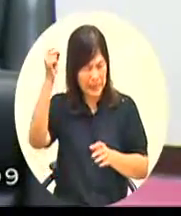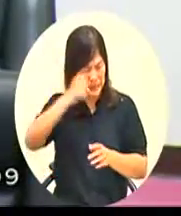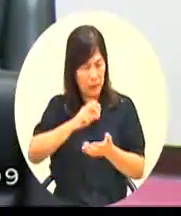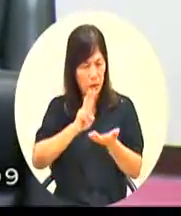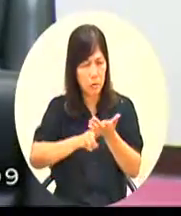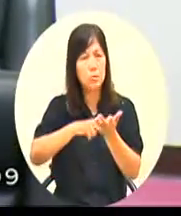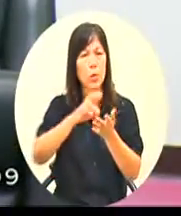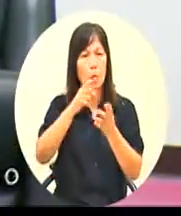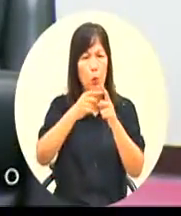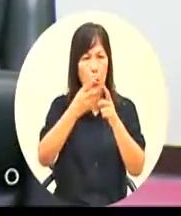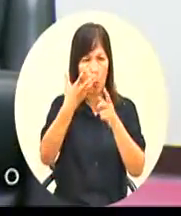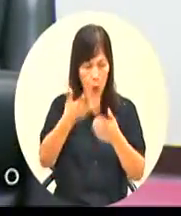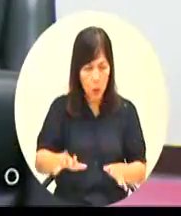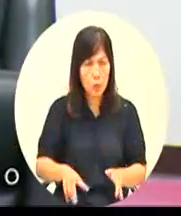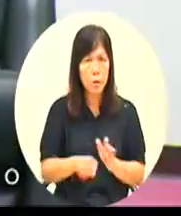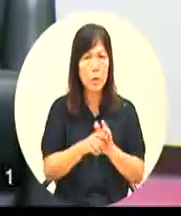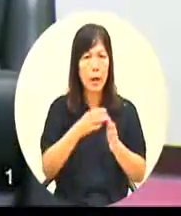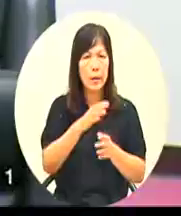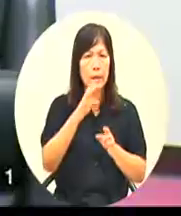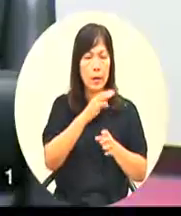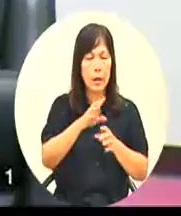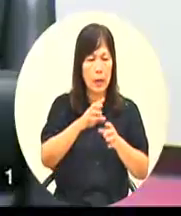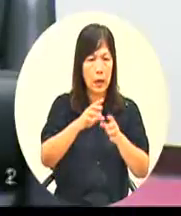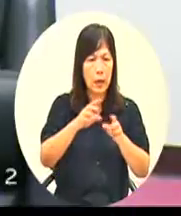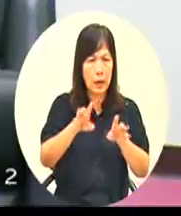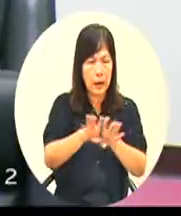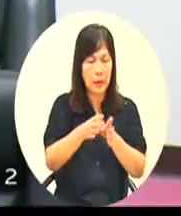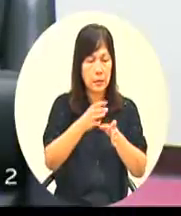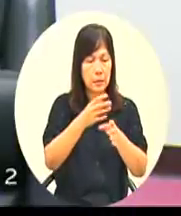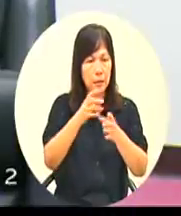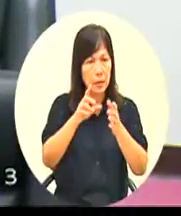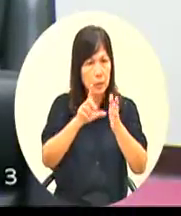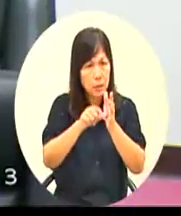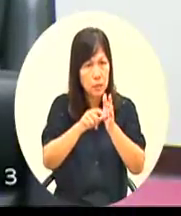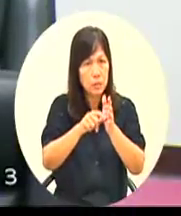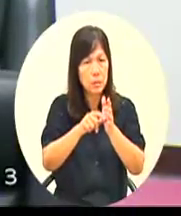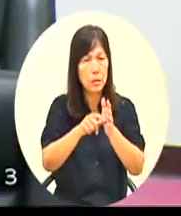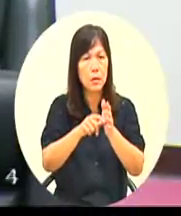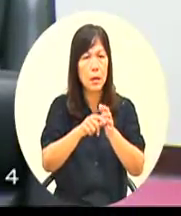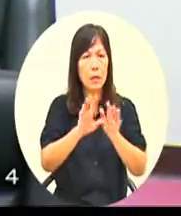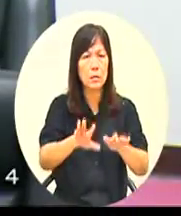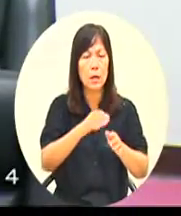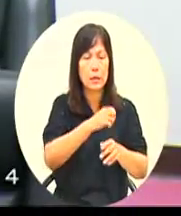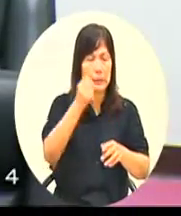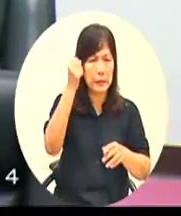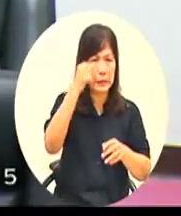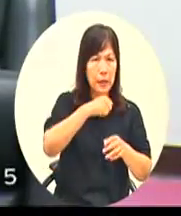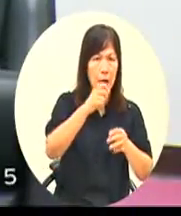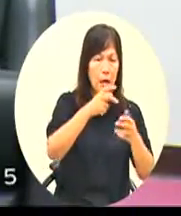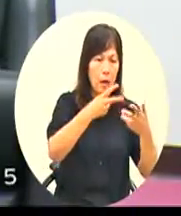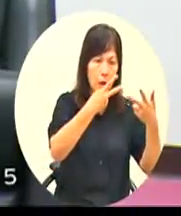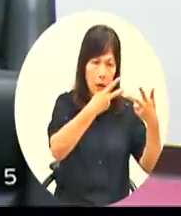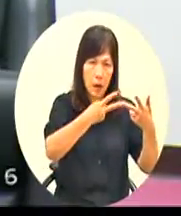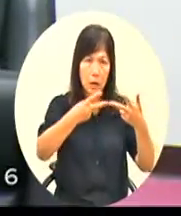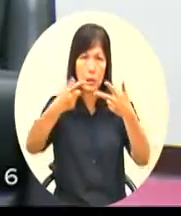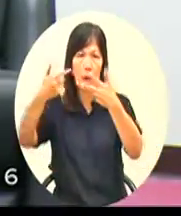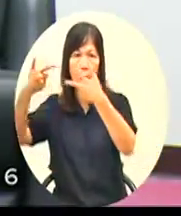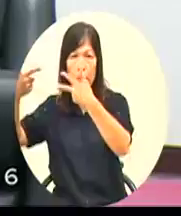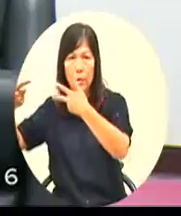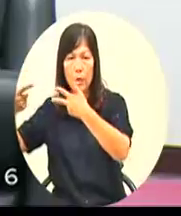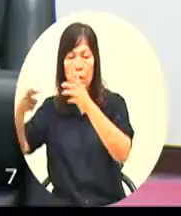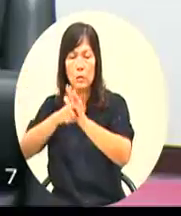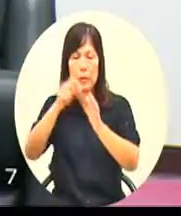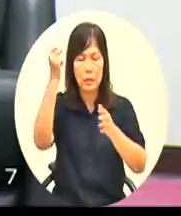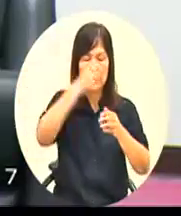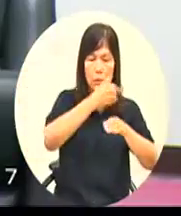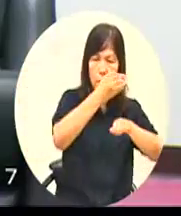多，那我建议我们的开馆营业的时间，应该我们现在是从周二到周六是9点，早上9点